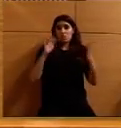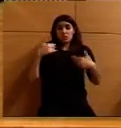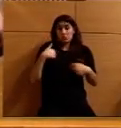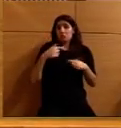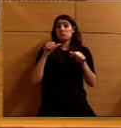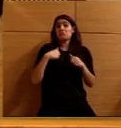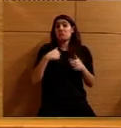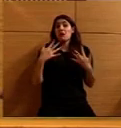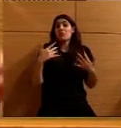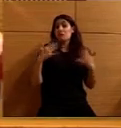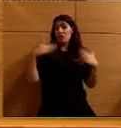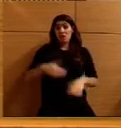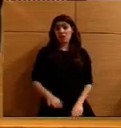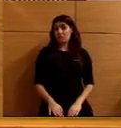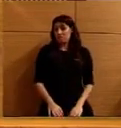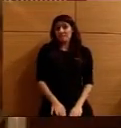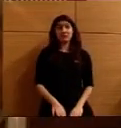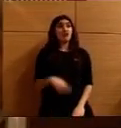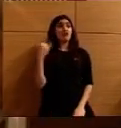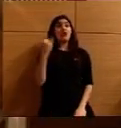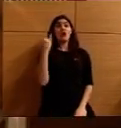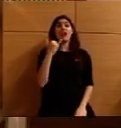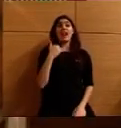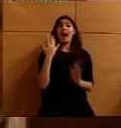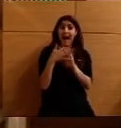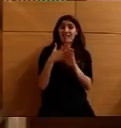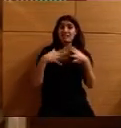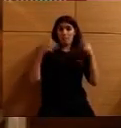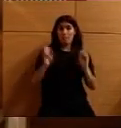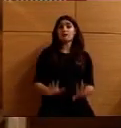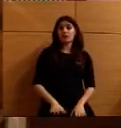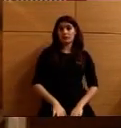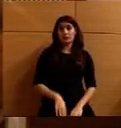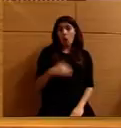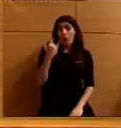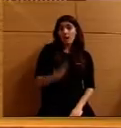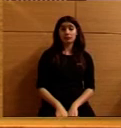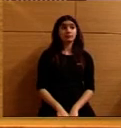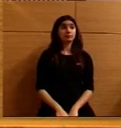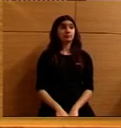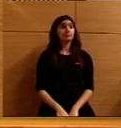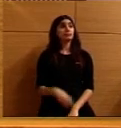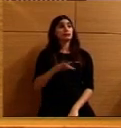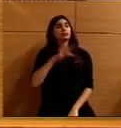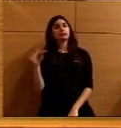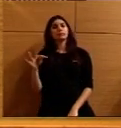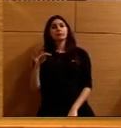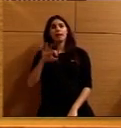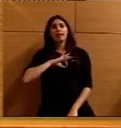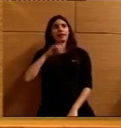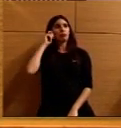així, jo no tinc ningú problema en la paraula. Ojalà parlarem més i les coses s'arreglaran en la paraula. Senyora diputada.